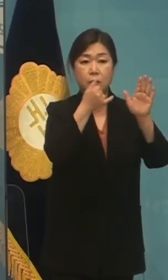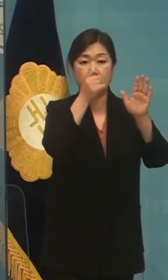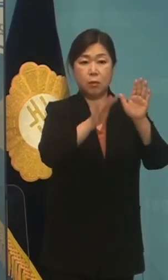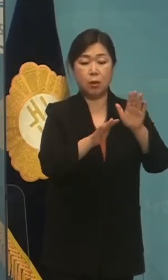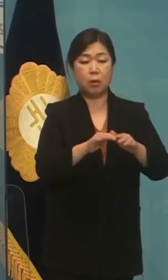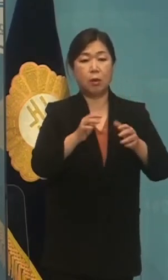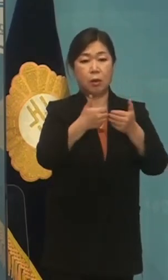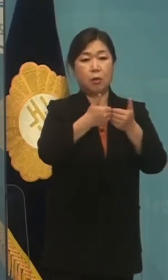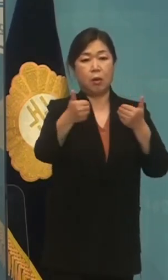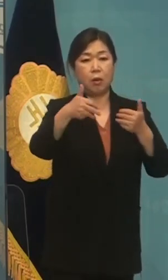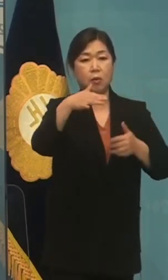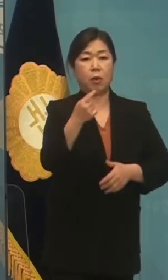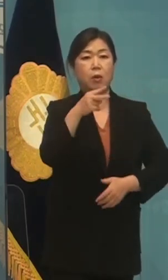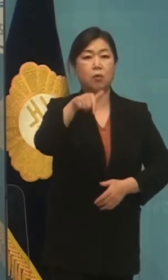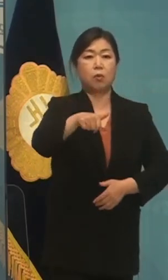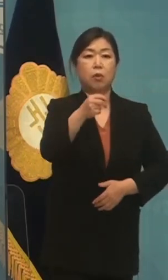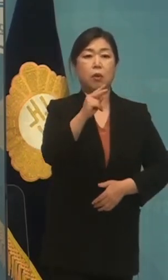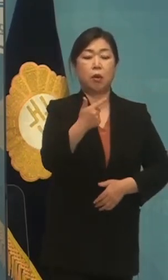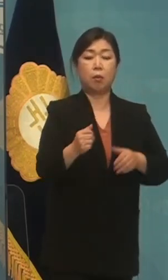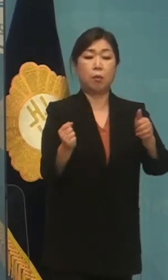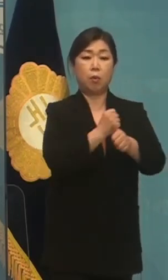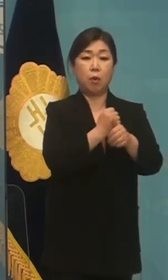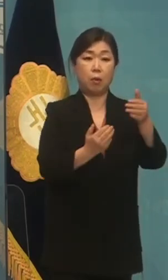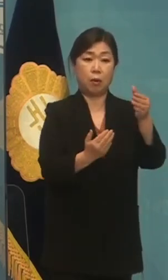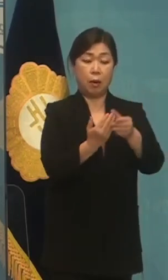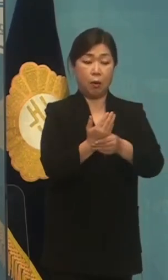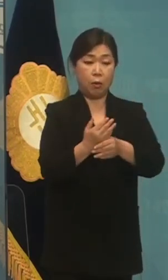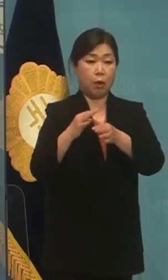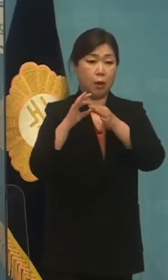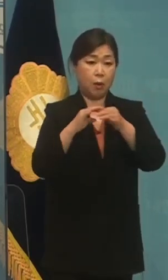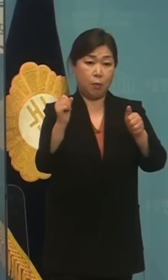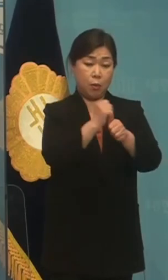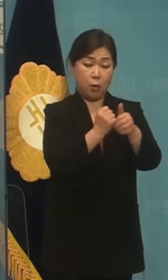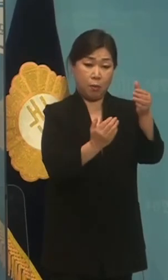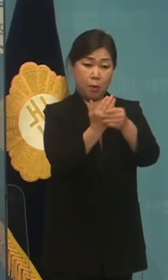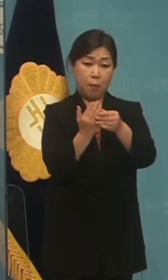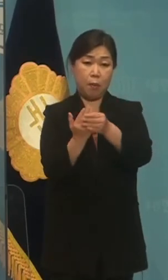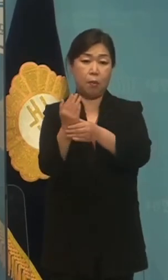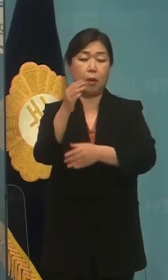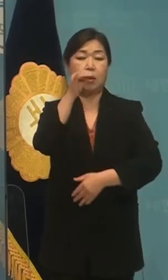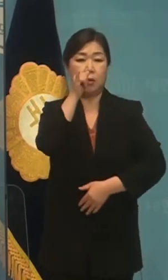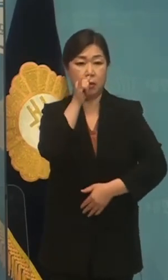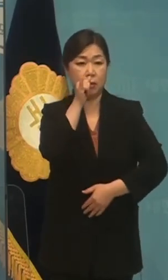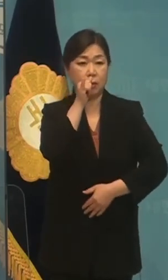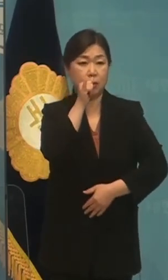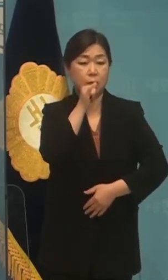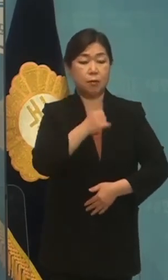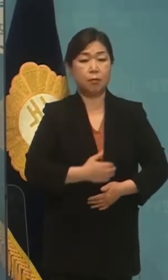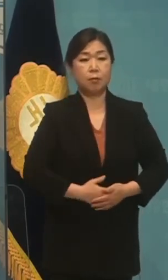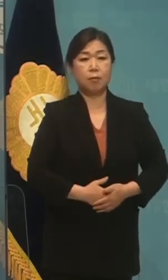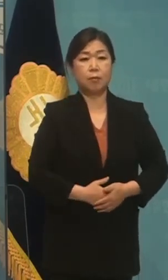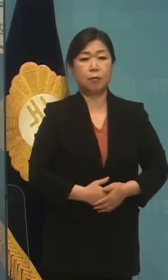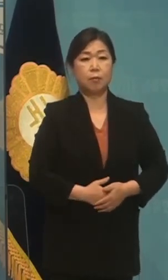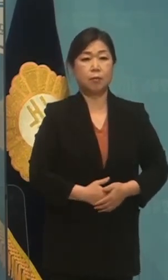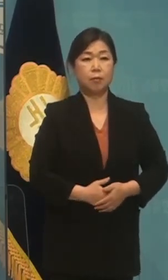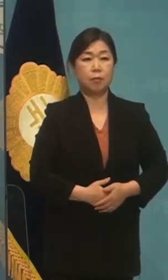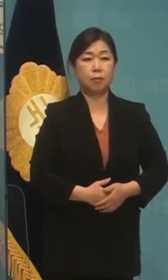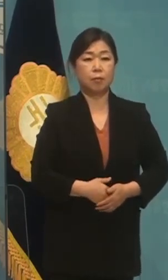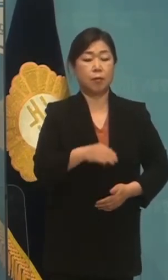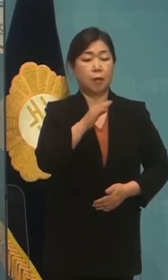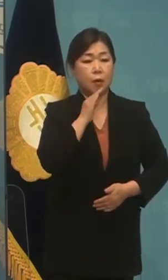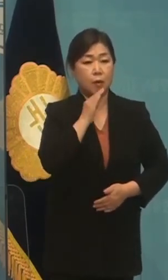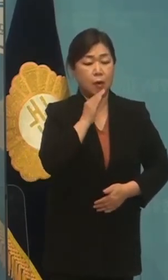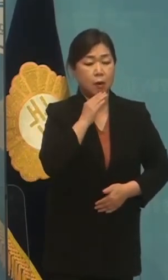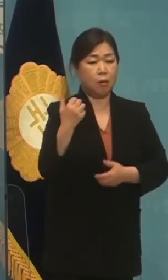고 최수편 선수 폭력 사건 등 끊이질 않고 체육계의 폭력 사건이 발생하고 있습니다.